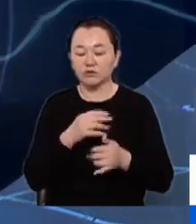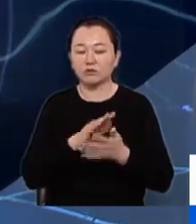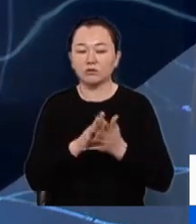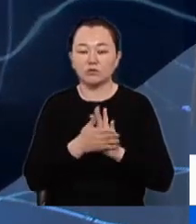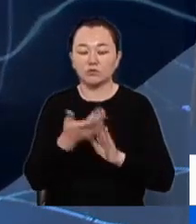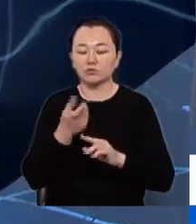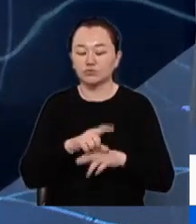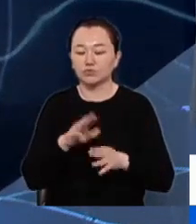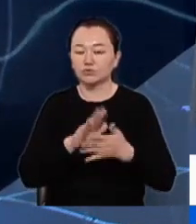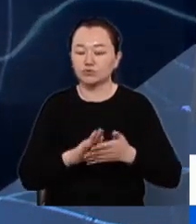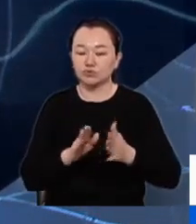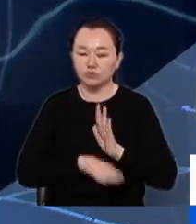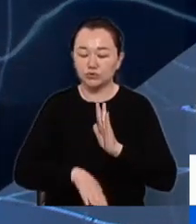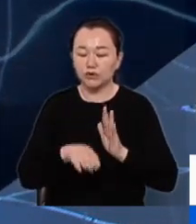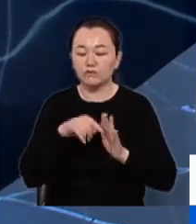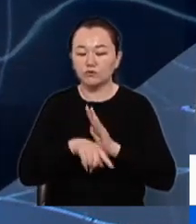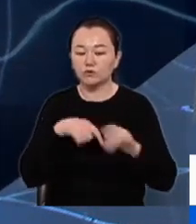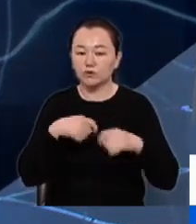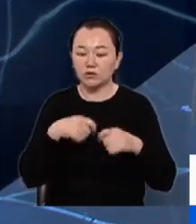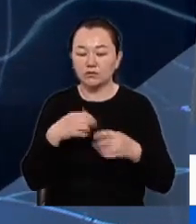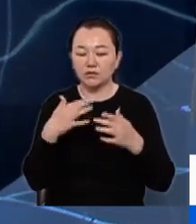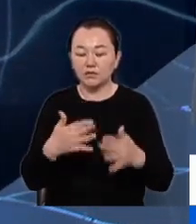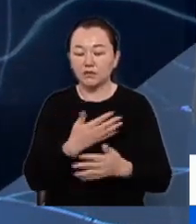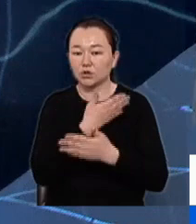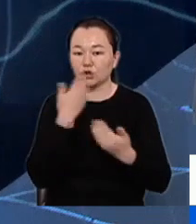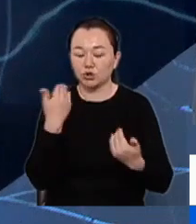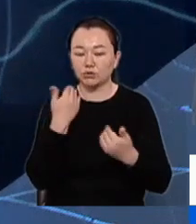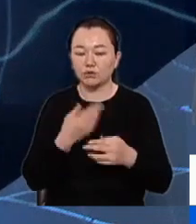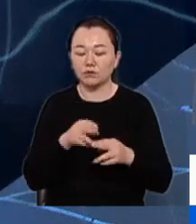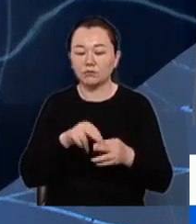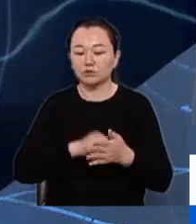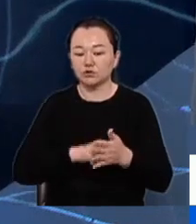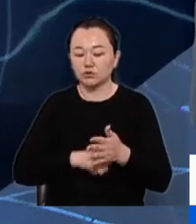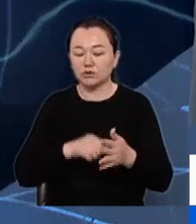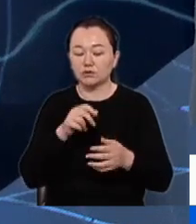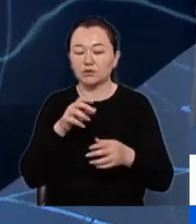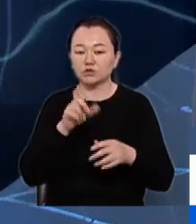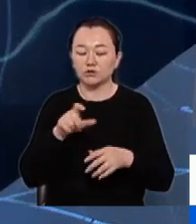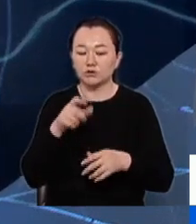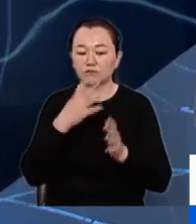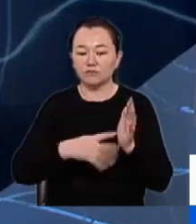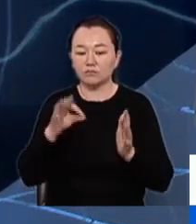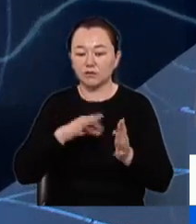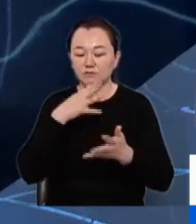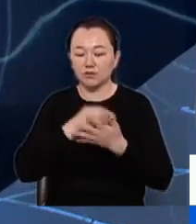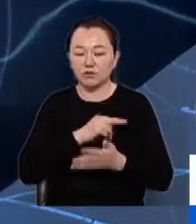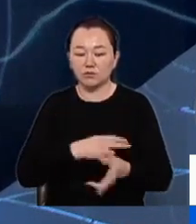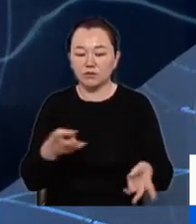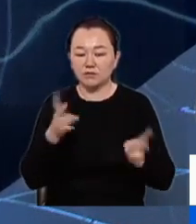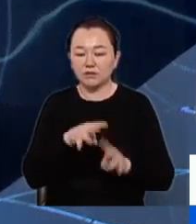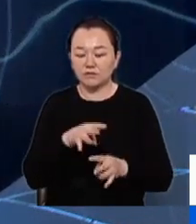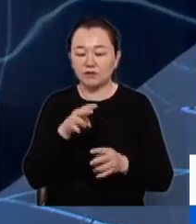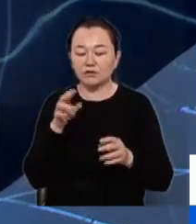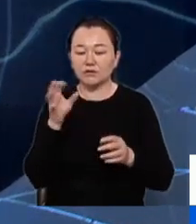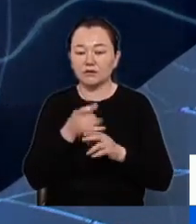жағдайы қиын. Себебі ішкі нарықта сұраныс жоқ. Соның салдарынан мамандардың 90% жұмыстарын тастап кеткен.